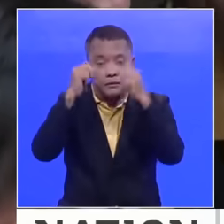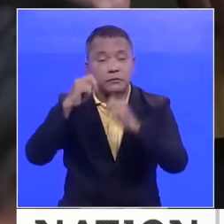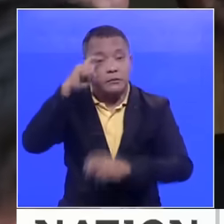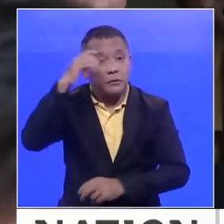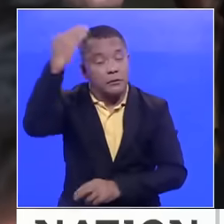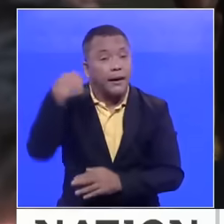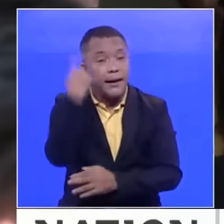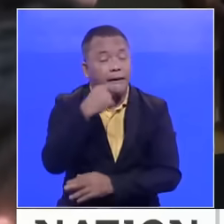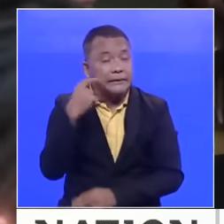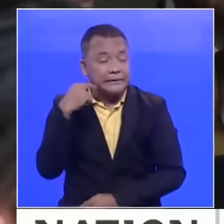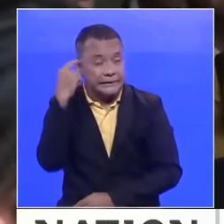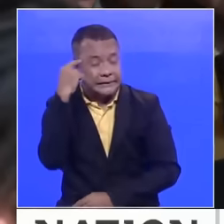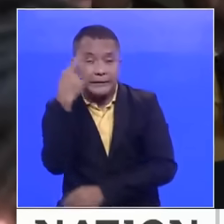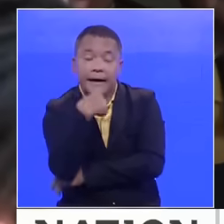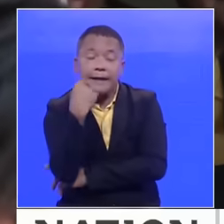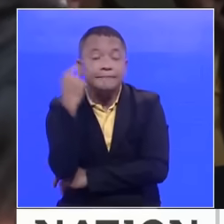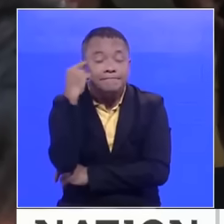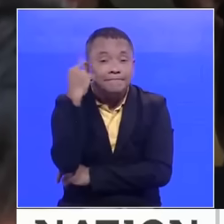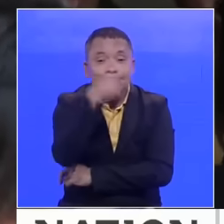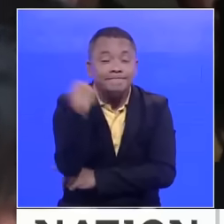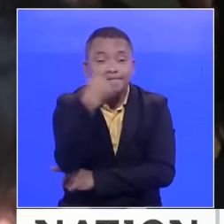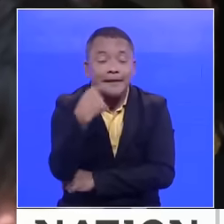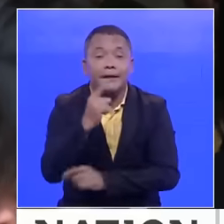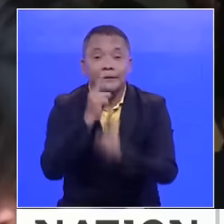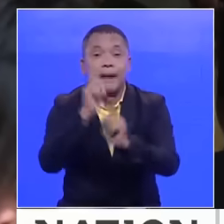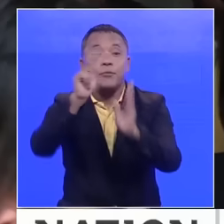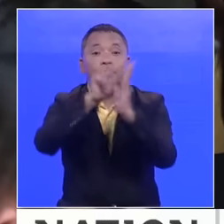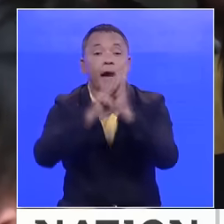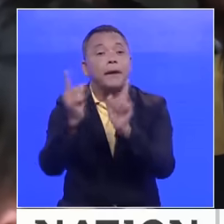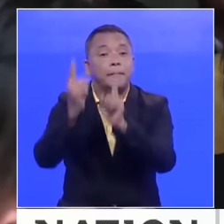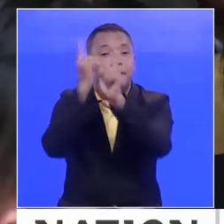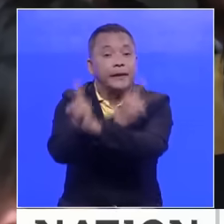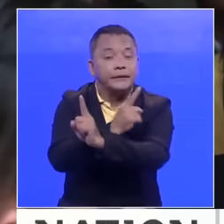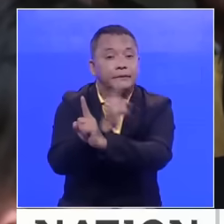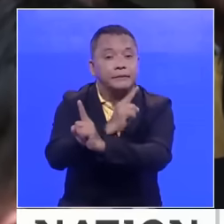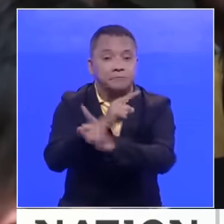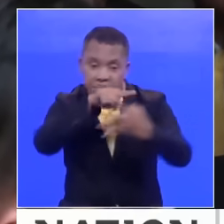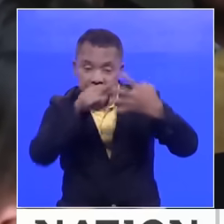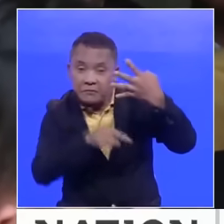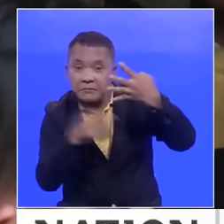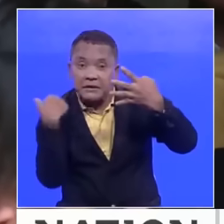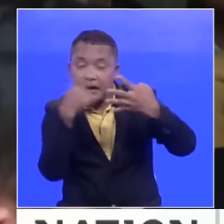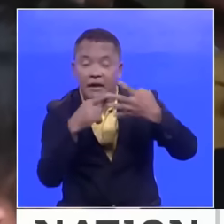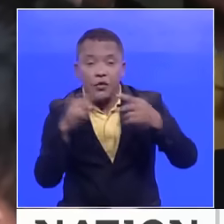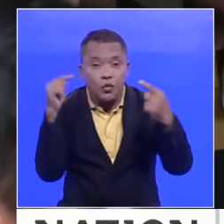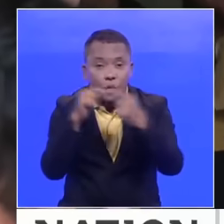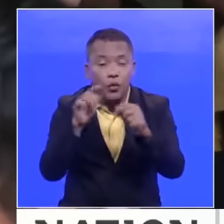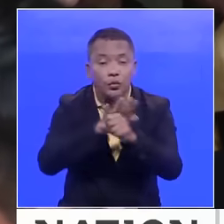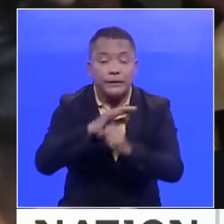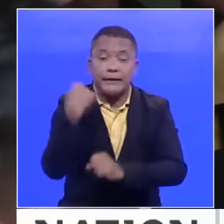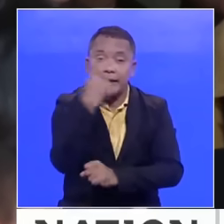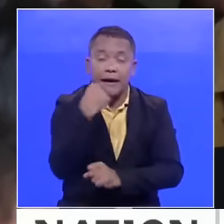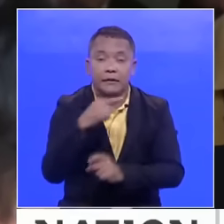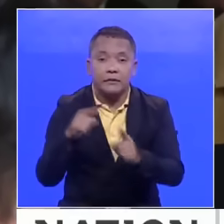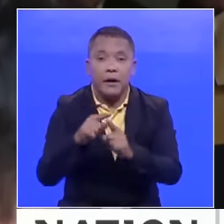ท่านผู้ชมนึกให้ออกด้วยอ่ะค่ะคือเอางงี้ถ้าตามกฎหมายคนมาแทนมาได้เยอะแต่ถามว่าที่เหมาะจริงๆตอนนี้ใครอ่ะอ่ะอย่าง